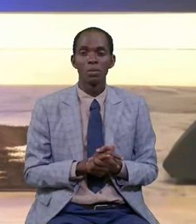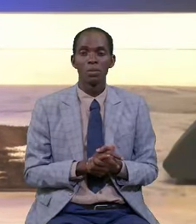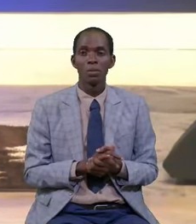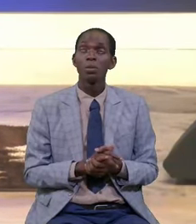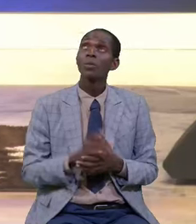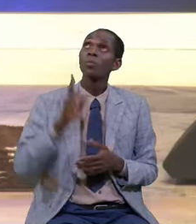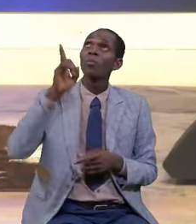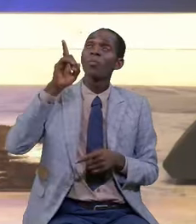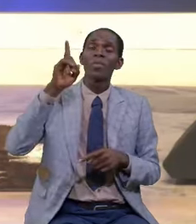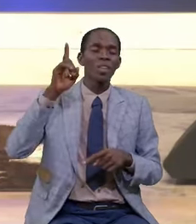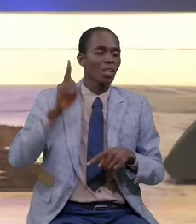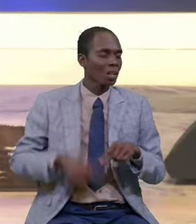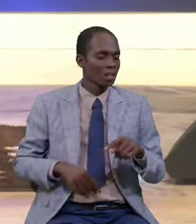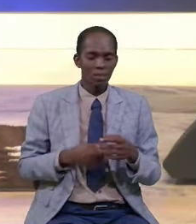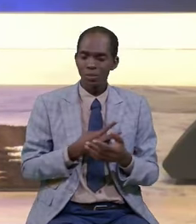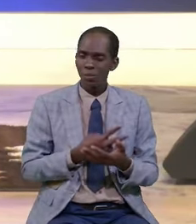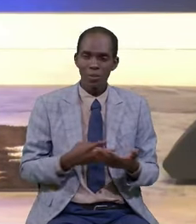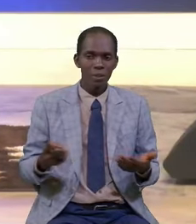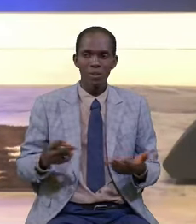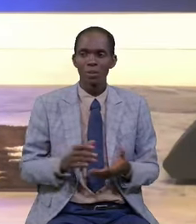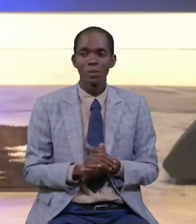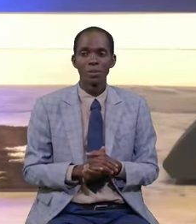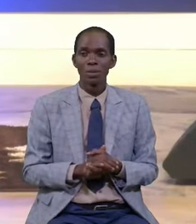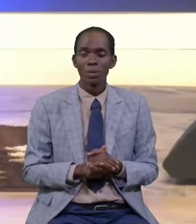Il ne peut pas jouer.